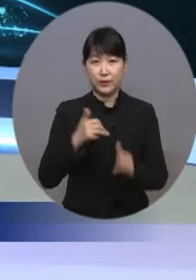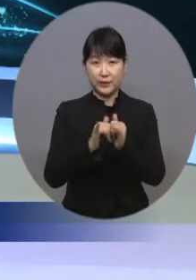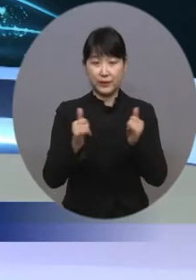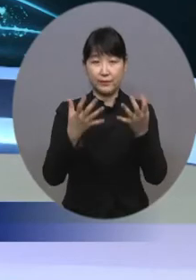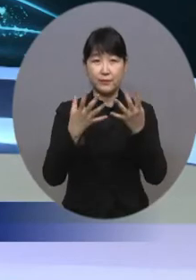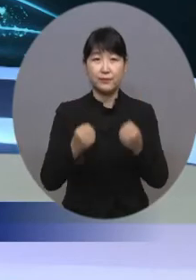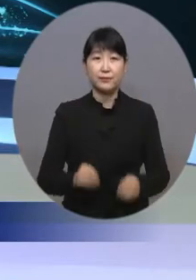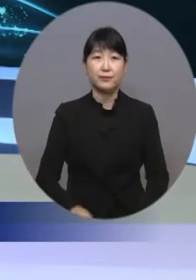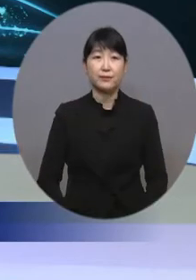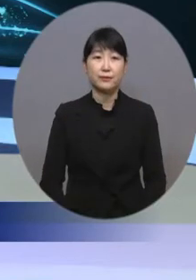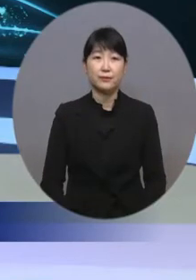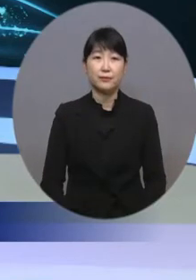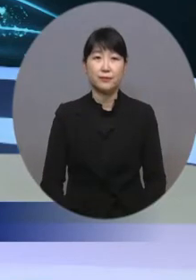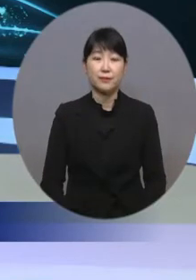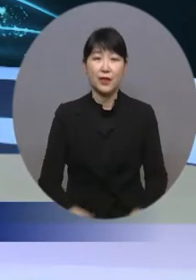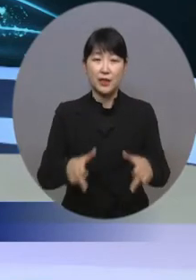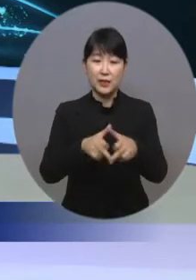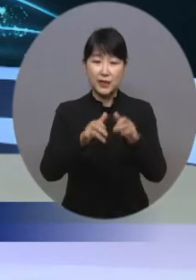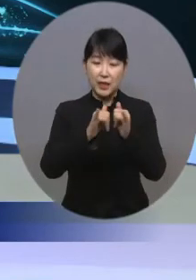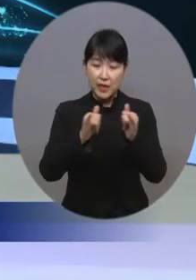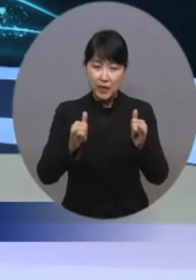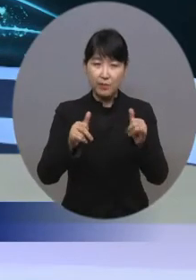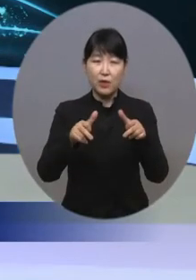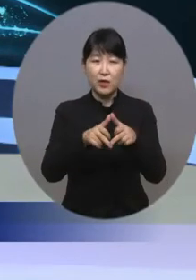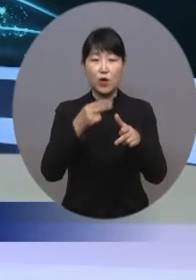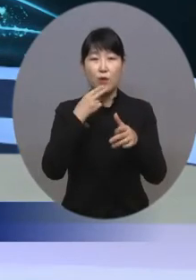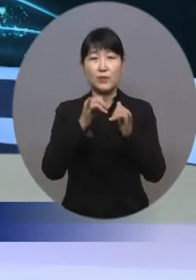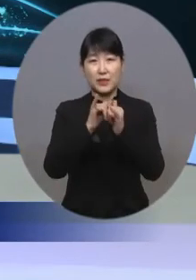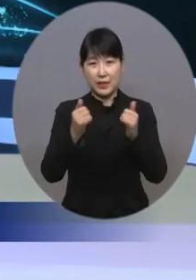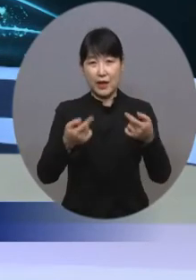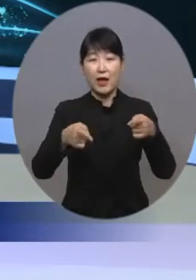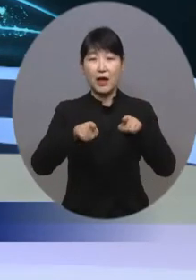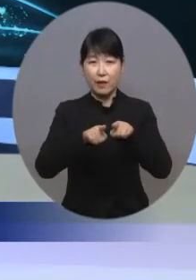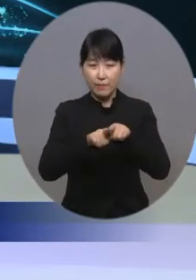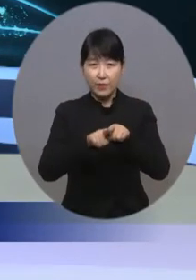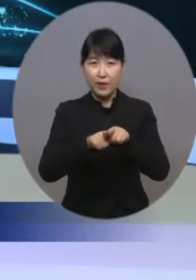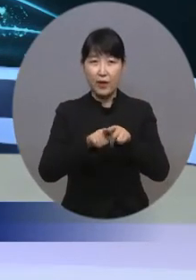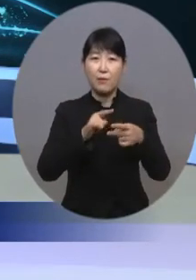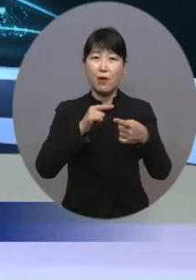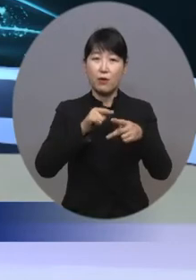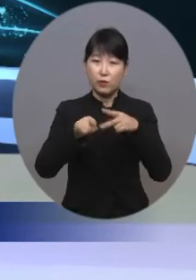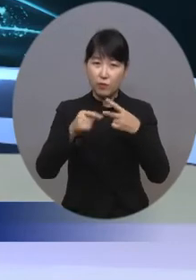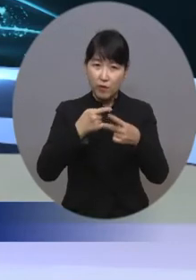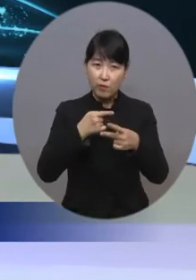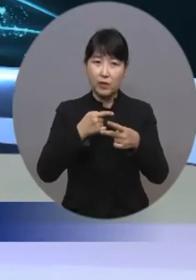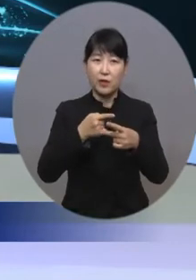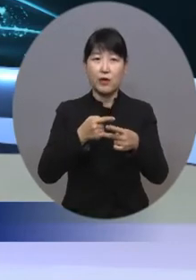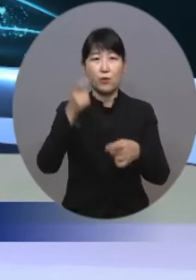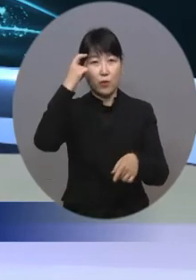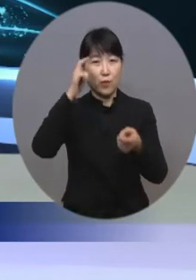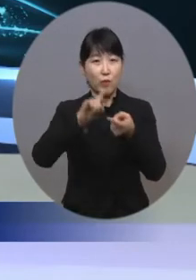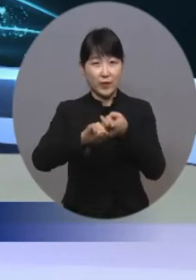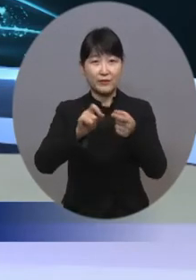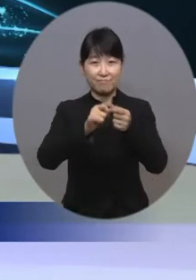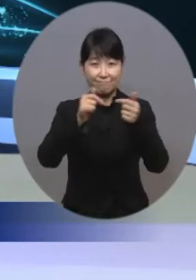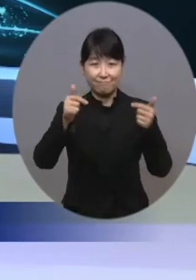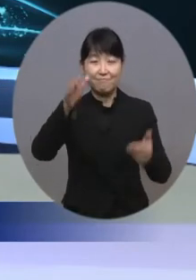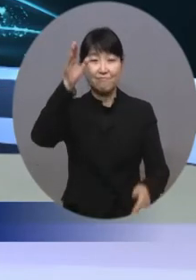이들도 많습니다. 장애인과 비장애인이 함께 소통하고 서로에 대한 이해와 관심이 높아질 수 있기를